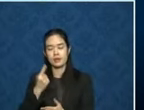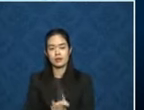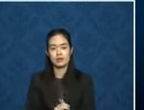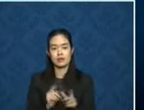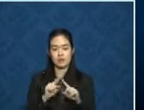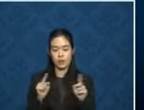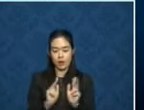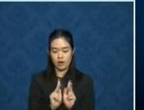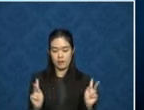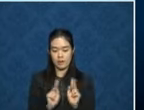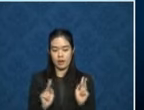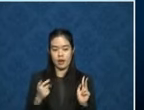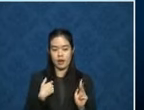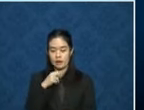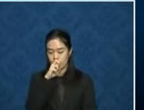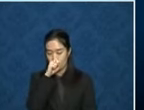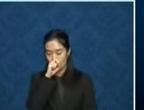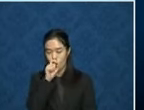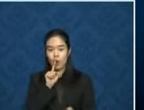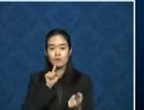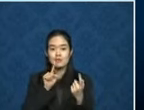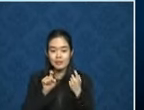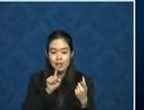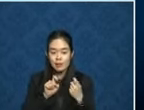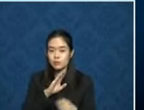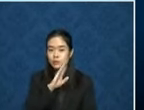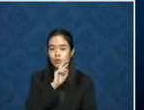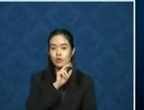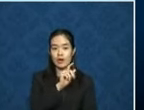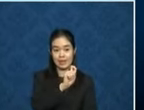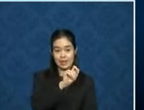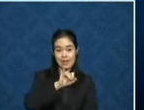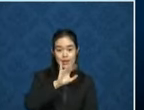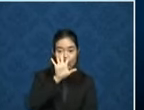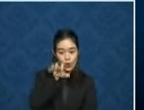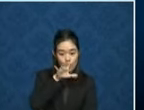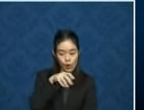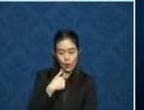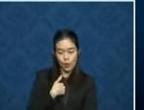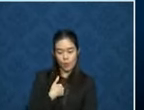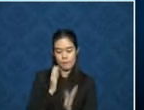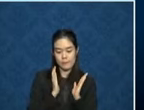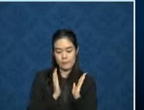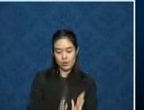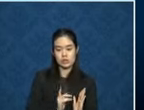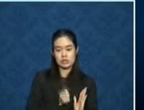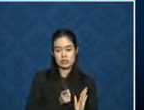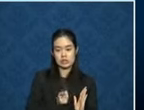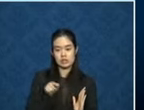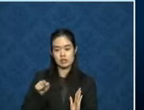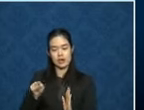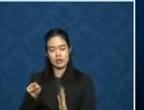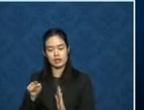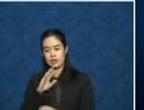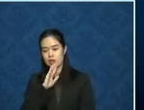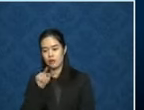การมนุษย์นะครับโต้ตอบกับปัญญาประดิษฐ์นะครับถ้า AI สามารถหลอกได้ว่าเป็นมนุษย์ปัญญาประดิษฐ์นั้นก็จะผ่านแบบทดสอบ